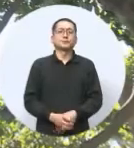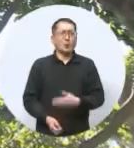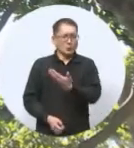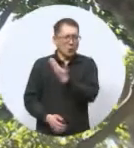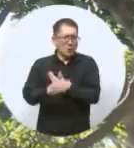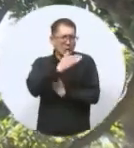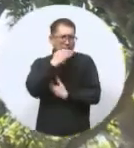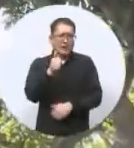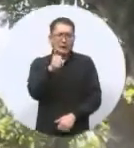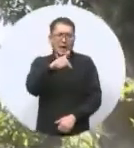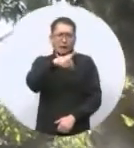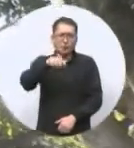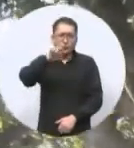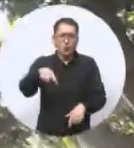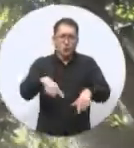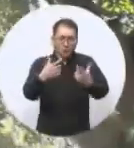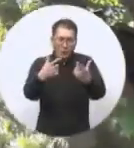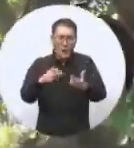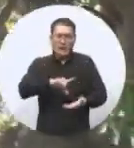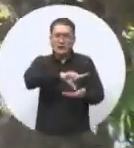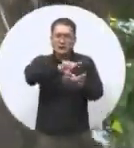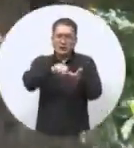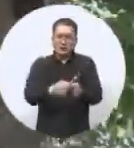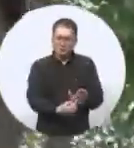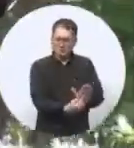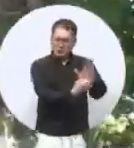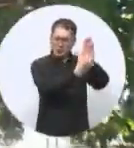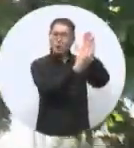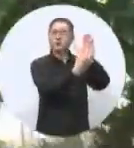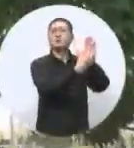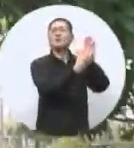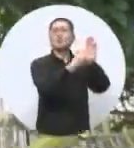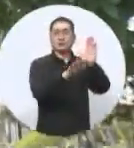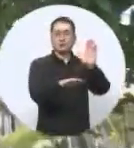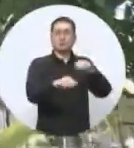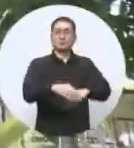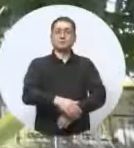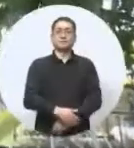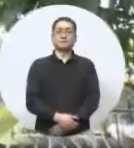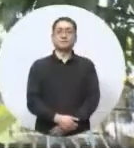この立派なタブの木は地域のシンボルとなっています。